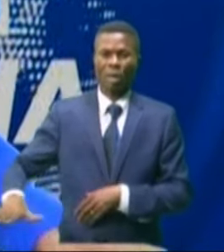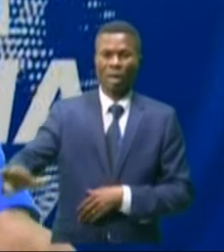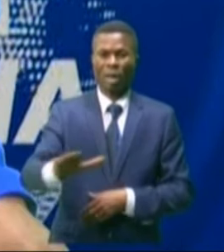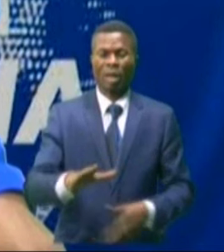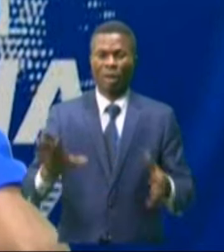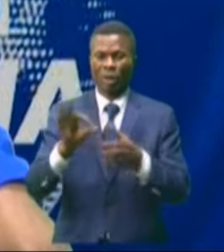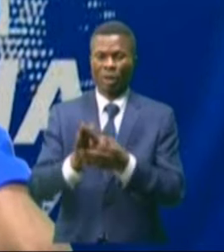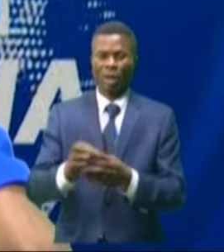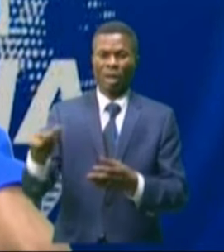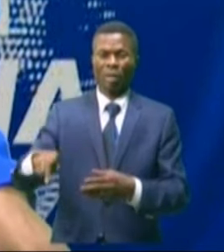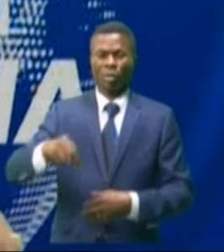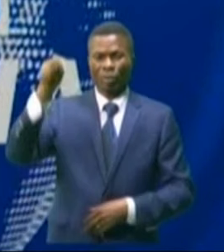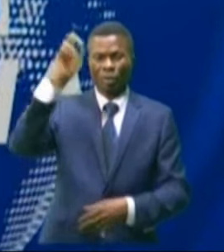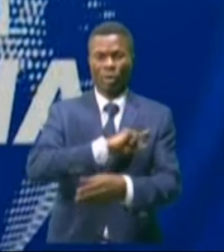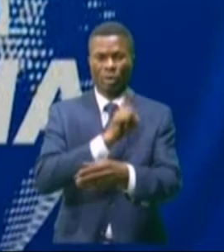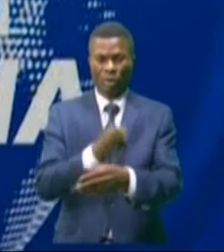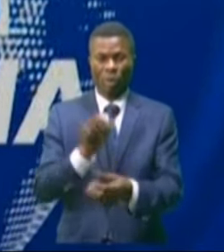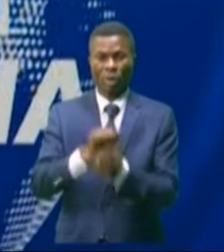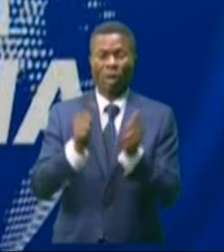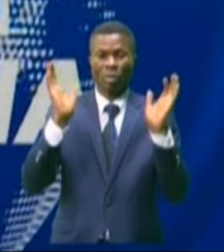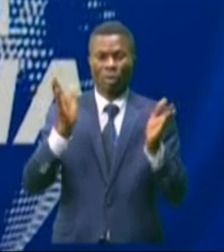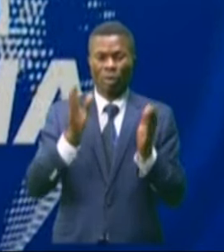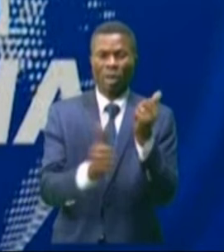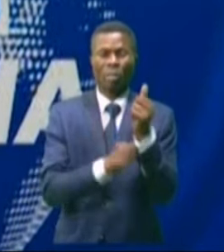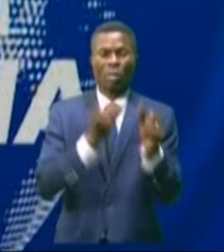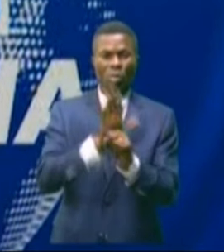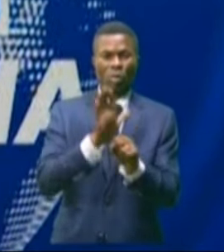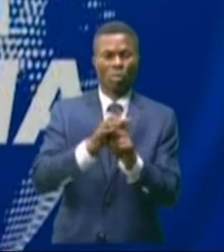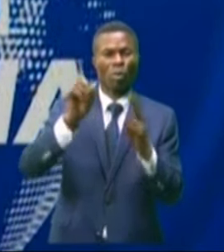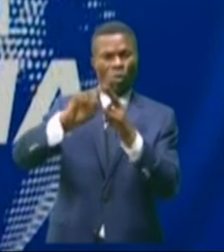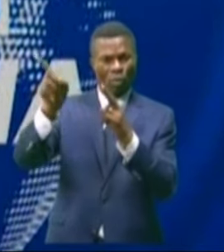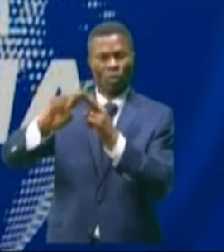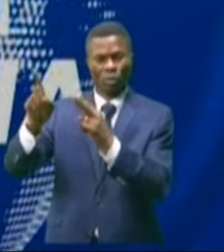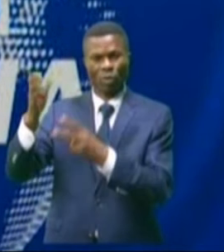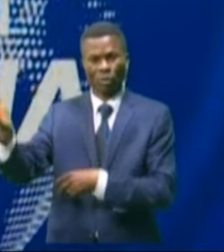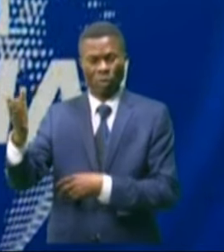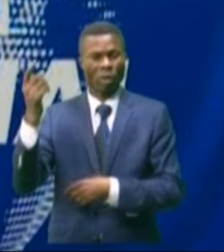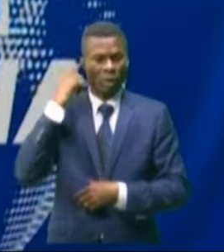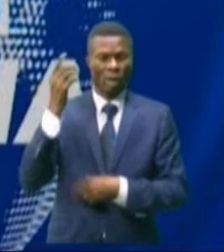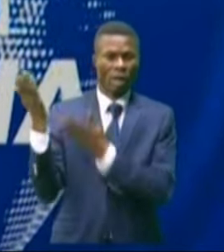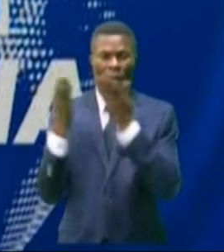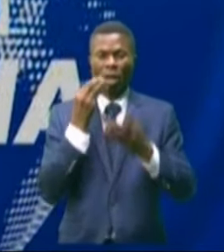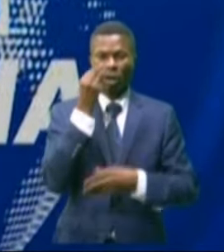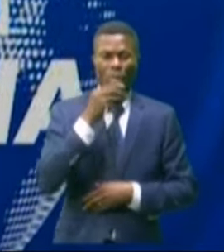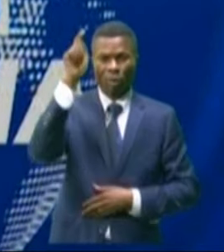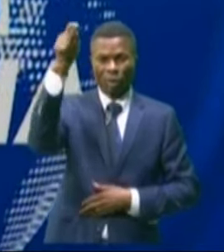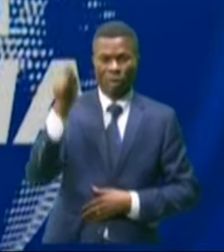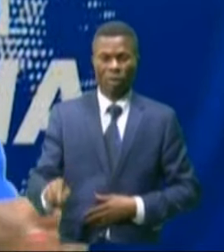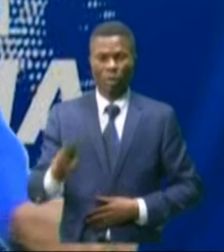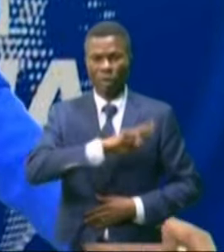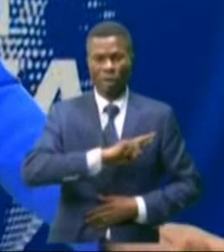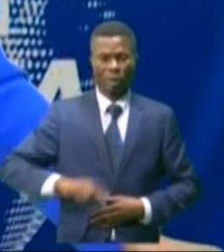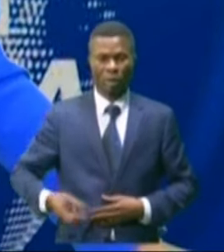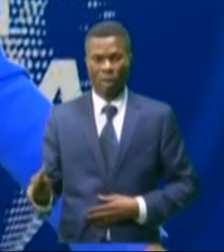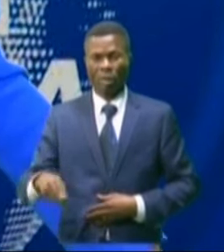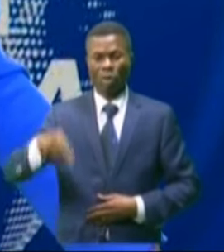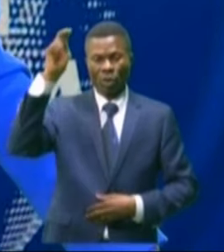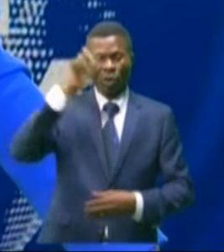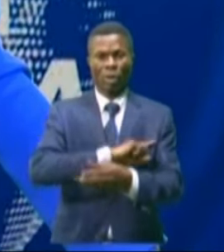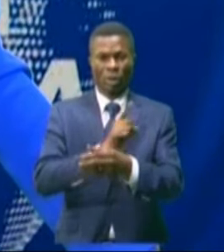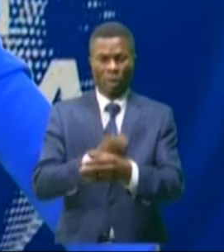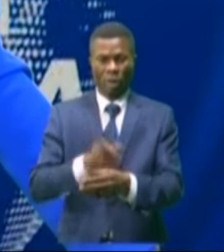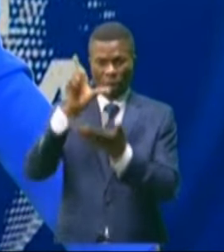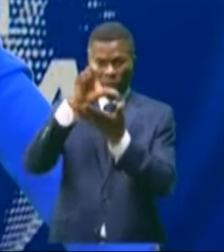province du Nord Kivu, avec pour conséquence le déplacement massif des populations. On écoute le porte-parole des FRDC de la province du Nord Kivu,